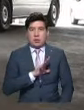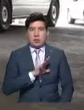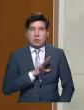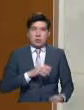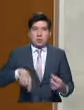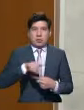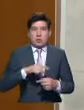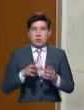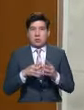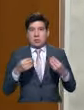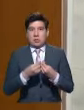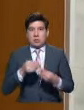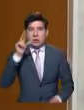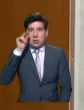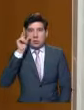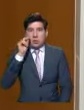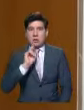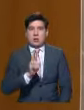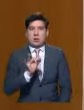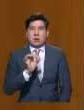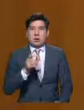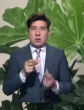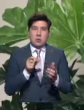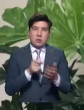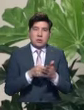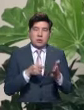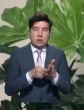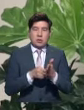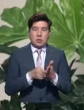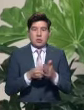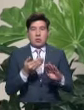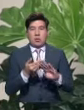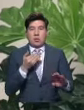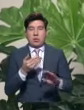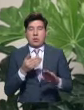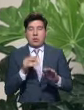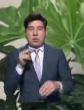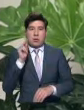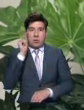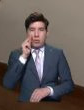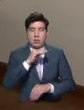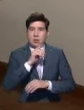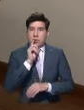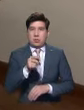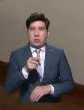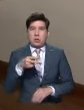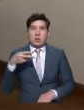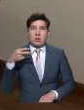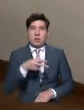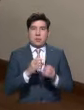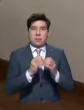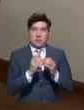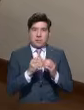бала отбасының цифрлық картасында мектепке бармайтын ретінде тіркелген. Кейін тексере келе құжат бойынша 2011